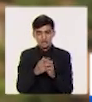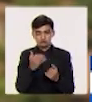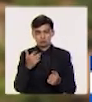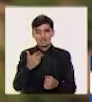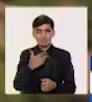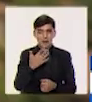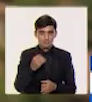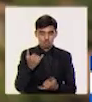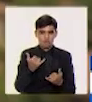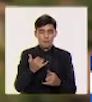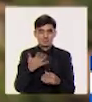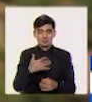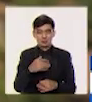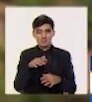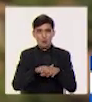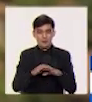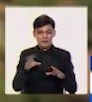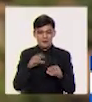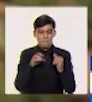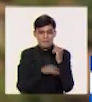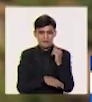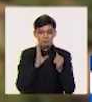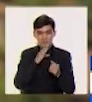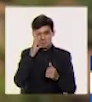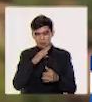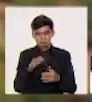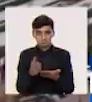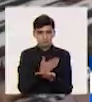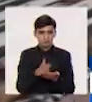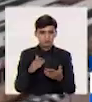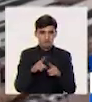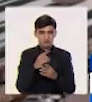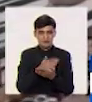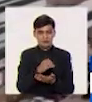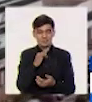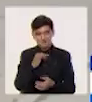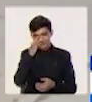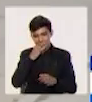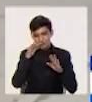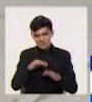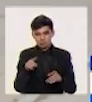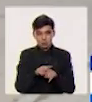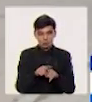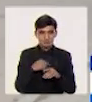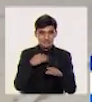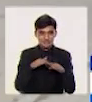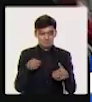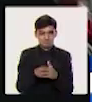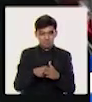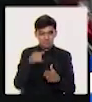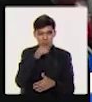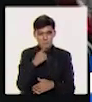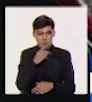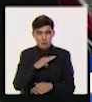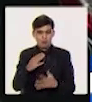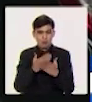50 бала болды. Халықтың кедейлігі бала мен әке шешені айырып отыр. Қазақстанда да бала шағамызды асырай алмай отырмыз деген